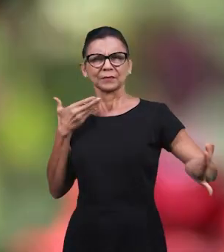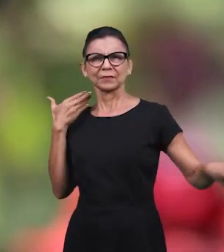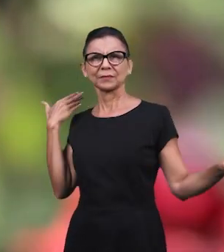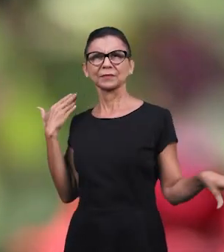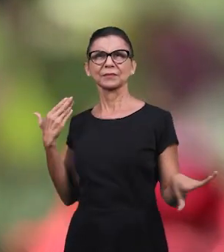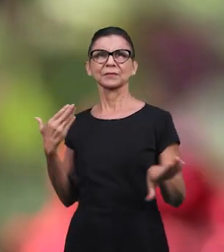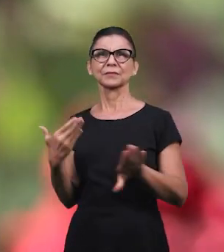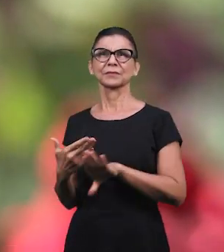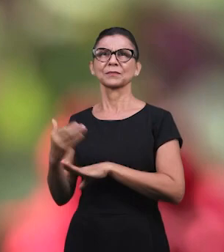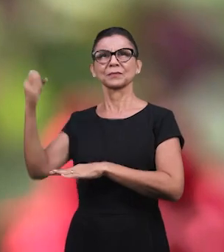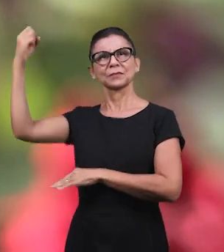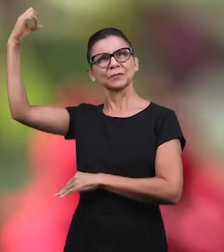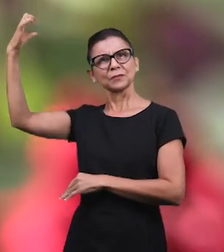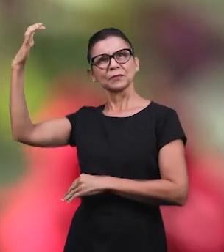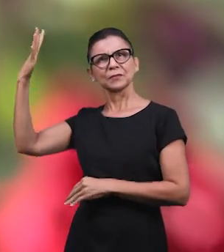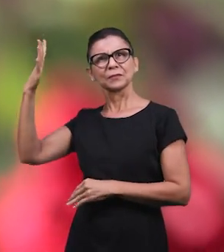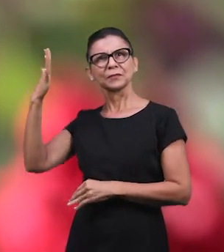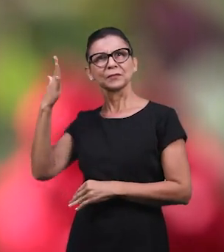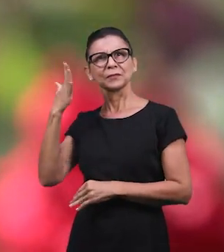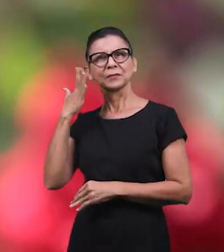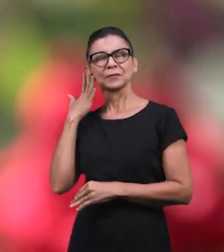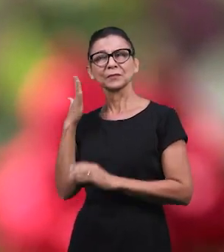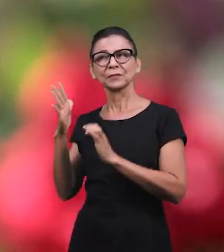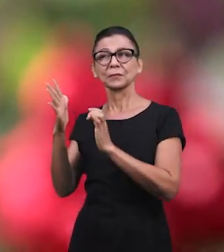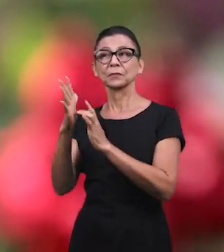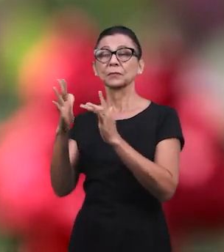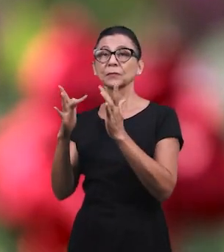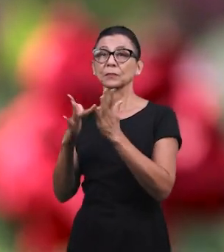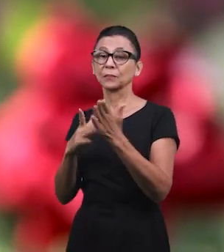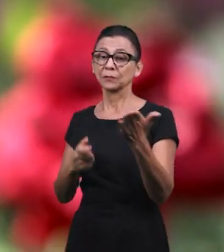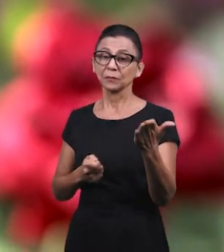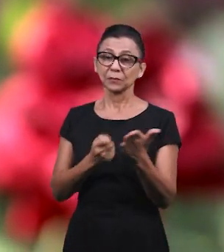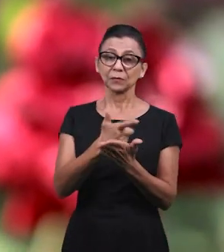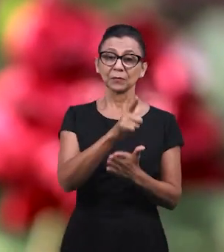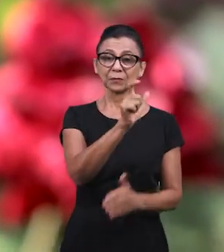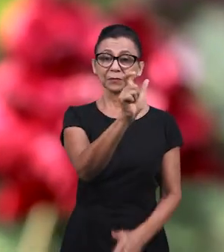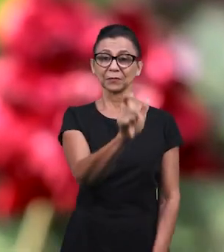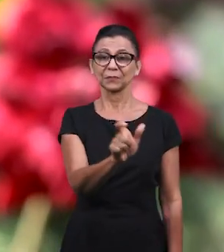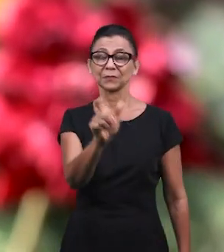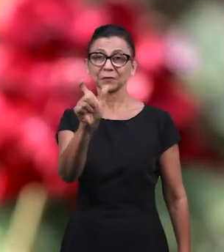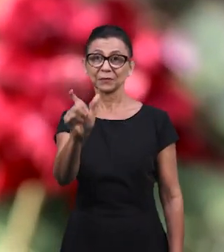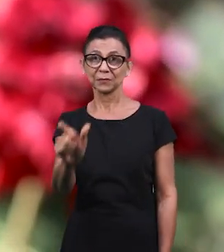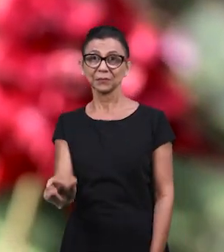Он искупил нас, Иисус, заплатив великую цену.